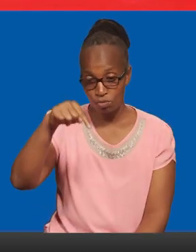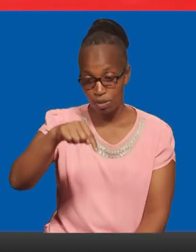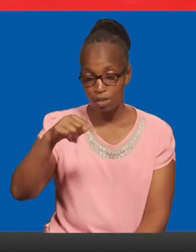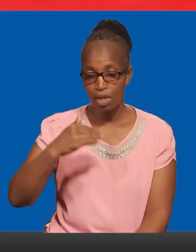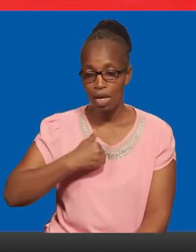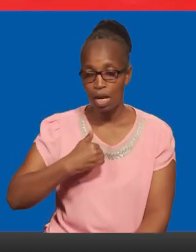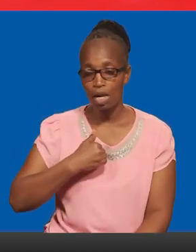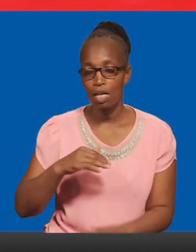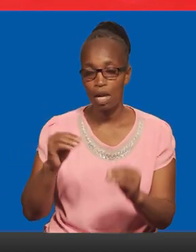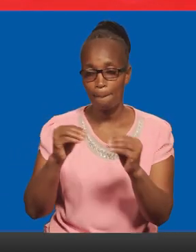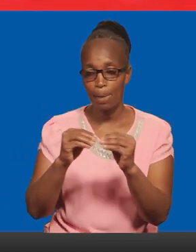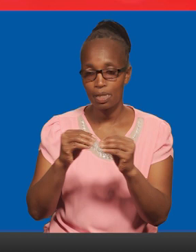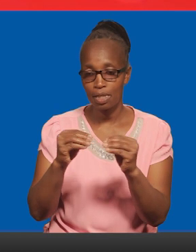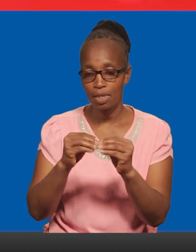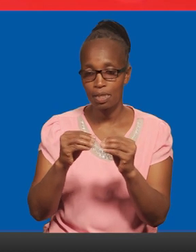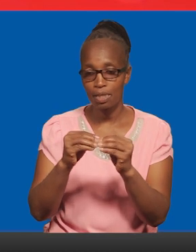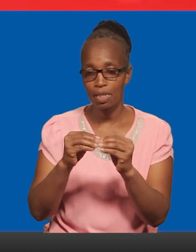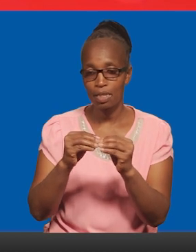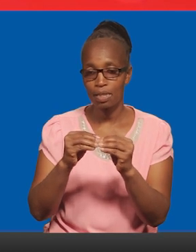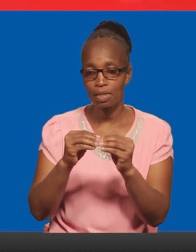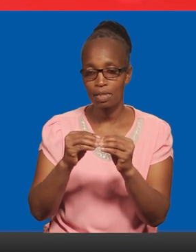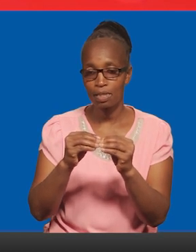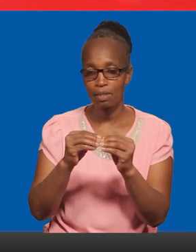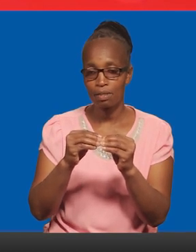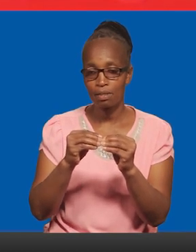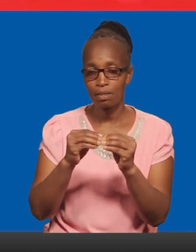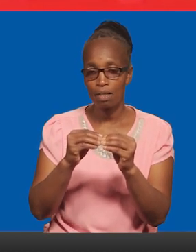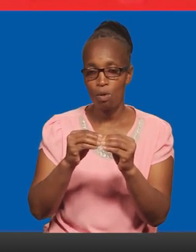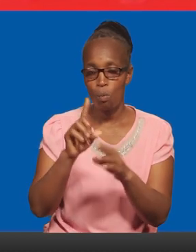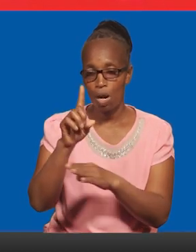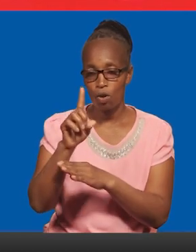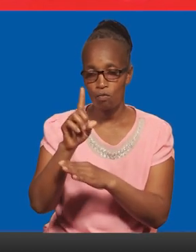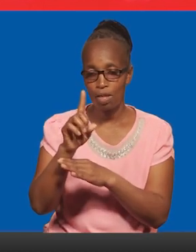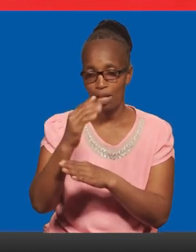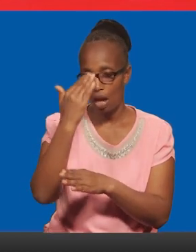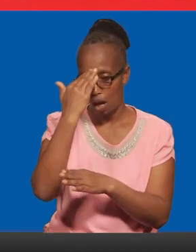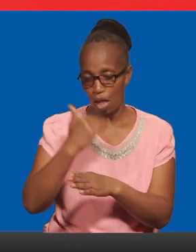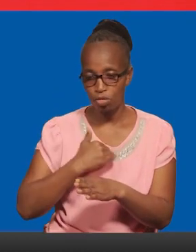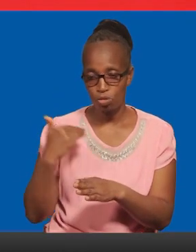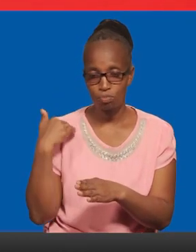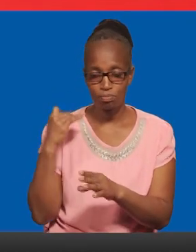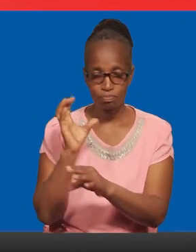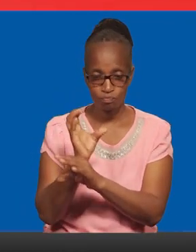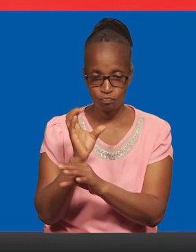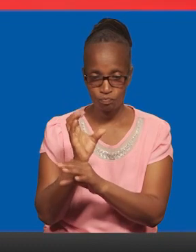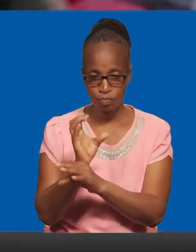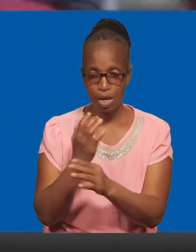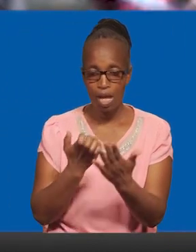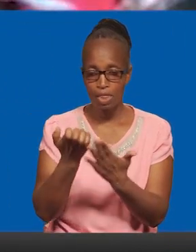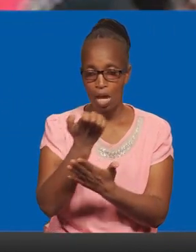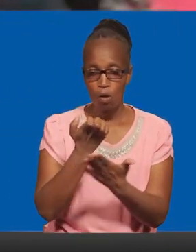wa upinzani Raila Odinga aliandaa kikao kwenye ukumbi wa chuo kikuu cha Katoliki cha Afrika